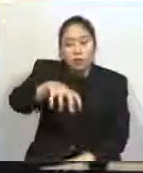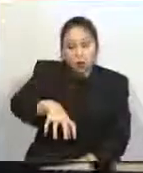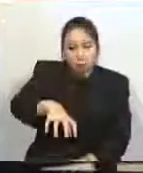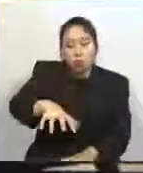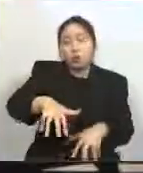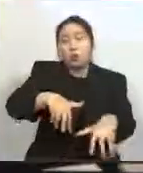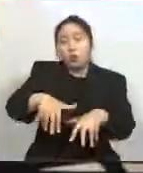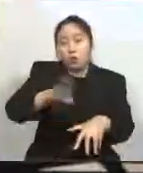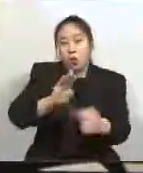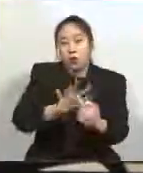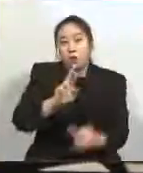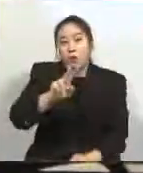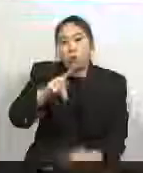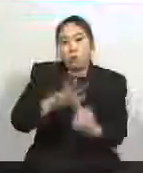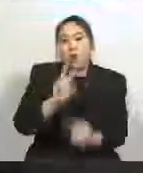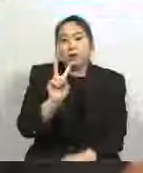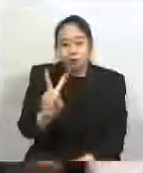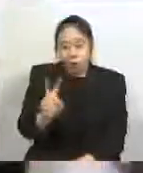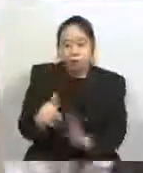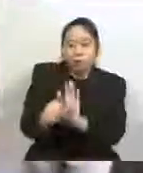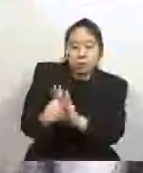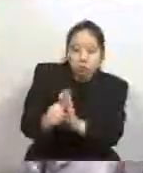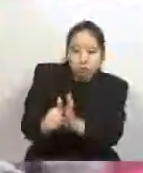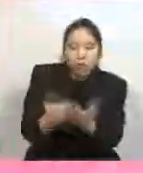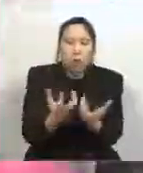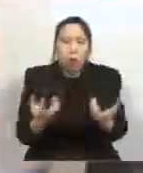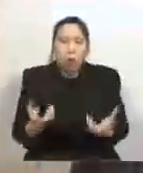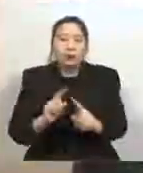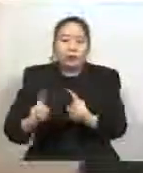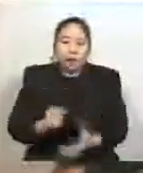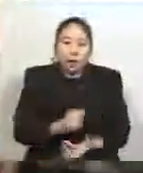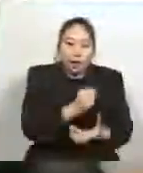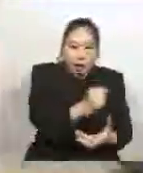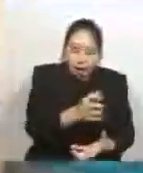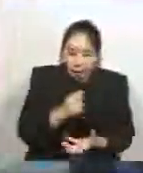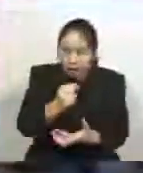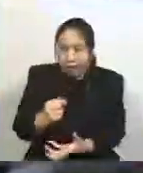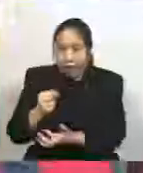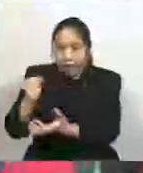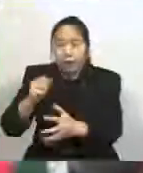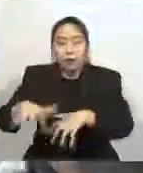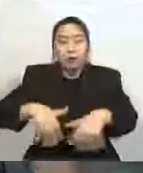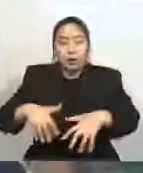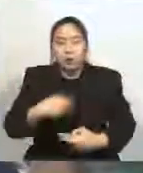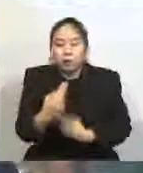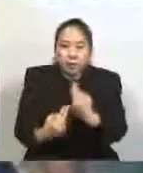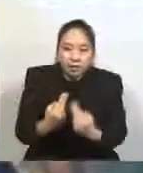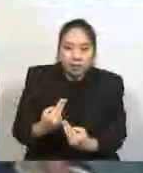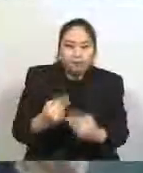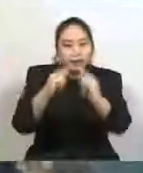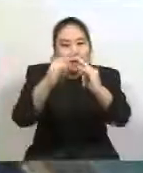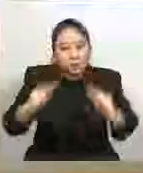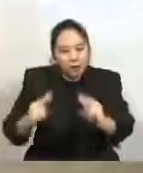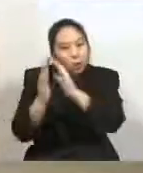ชนบุรพา2โดยบัวขาวได้ไปมอบถุงยังชีพให้กับชาวบ้านแล้วก็เดินทางเยี่ยมประชาชนตามเต็นท์ที่พัก